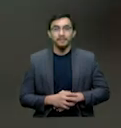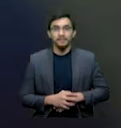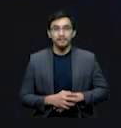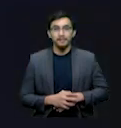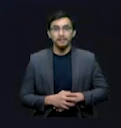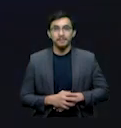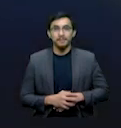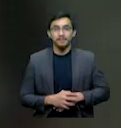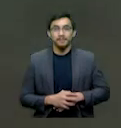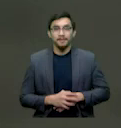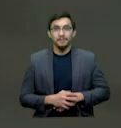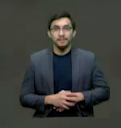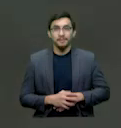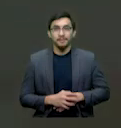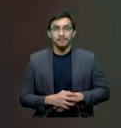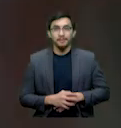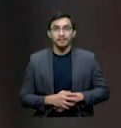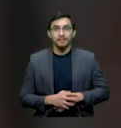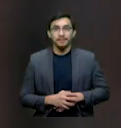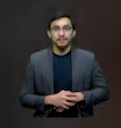Tadi di terminal-terminal baik yang datang kene.